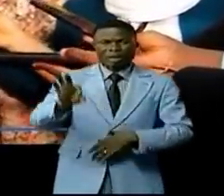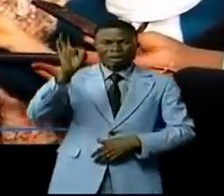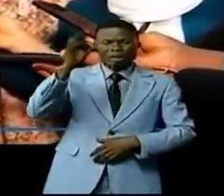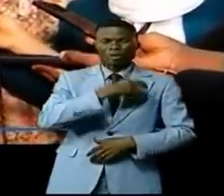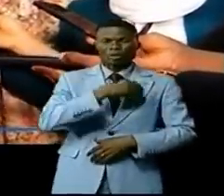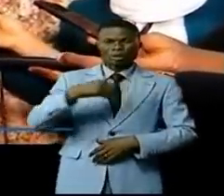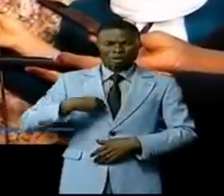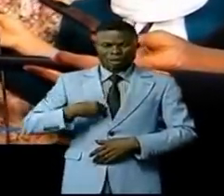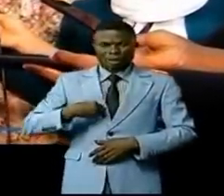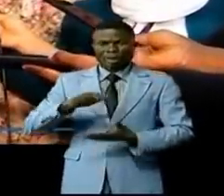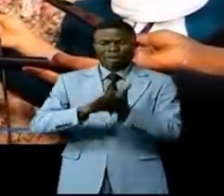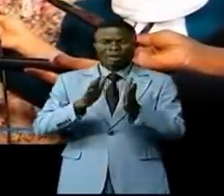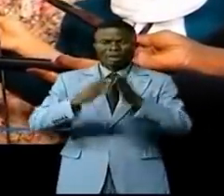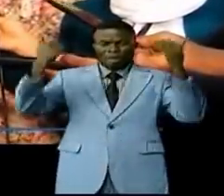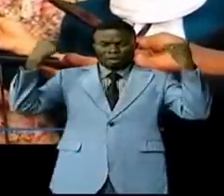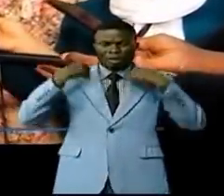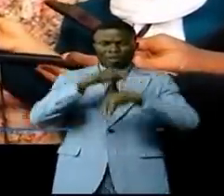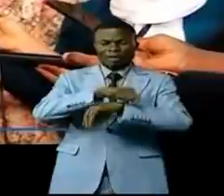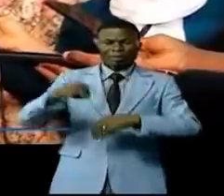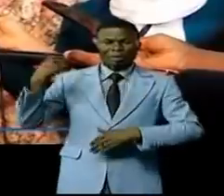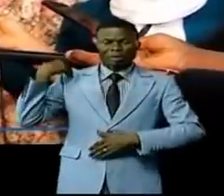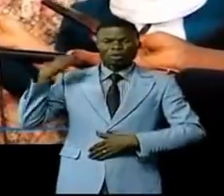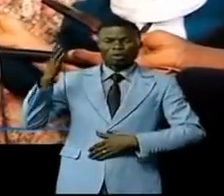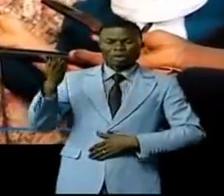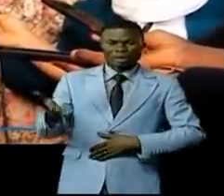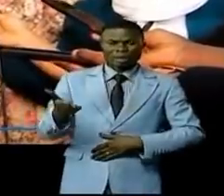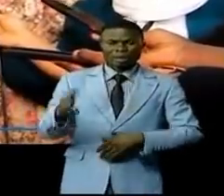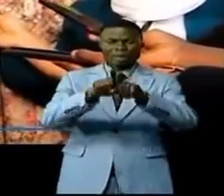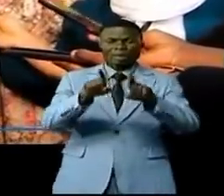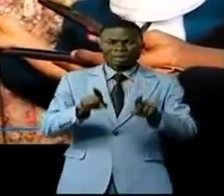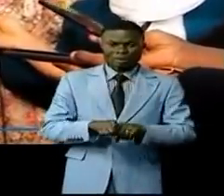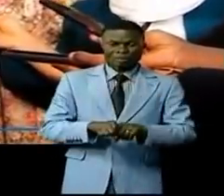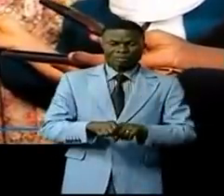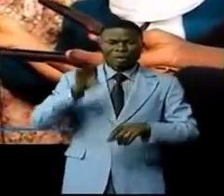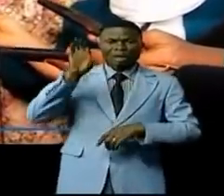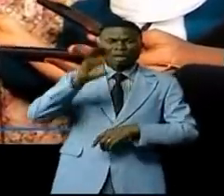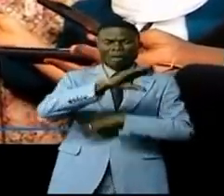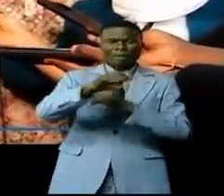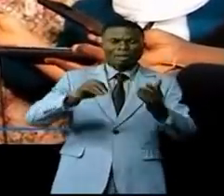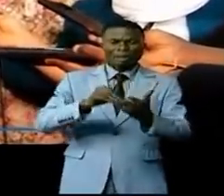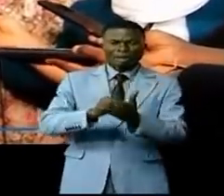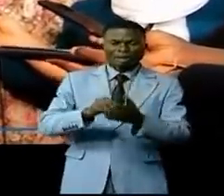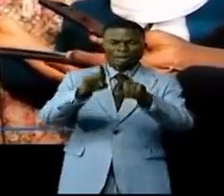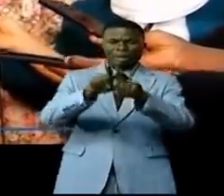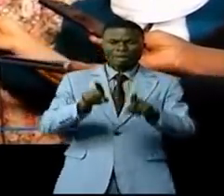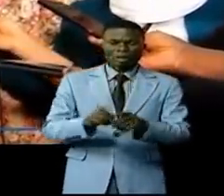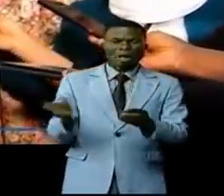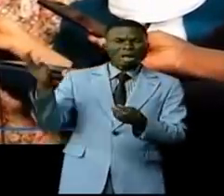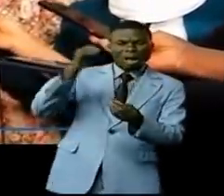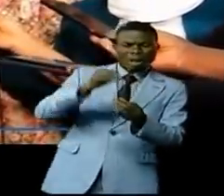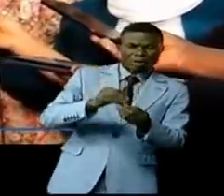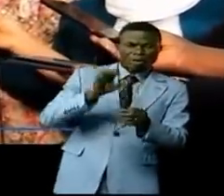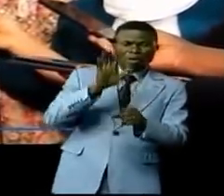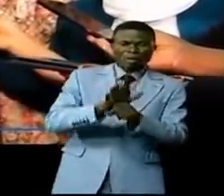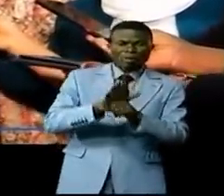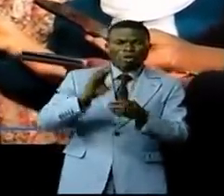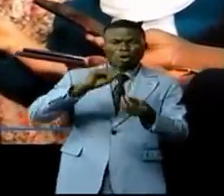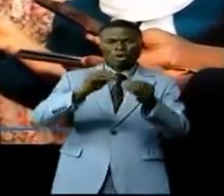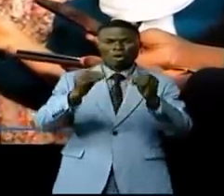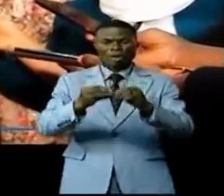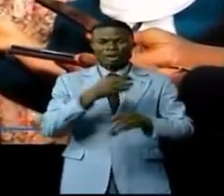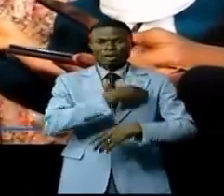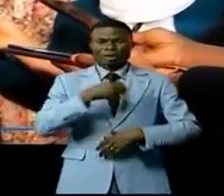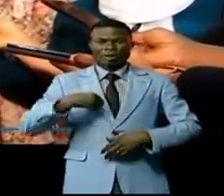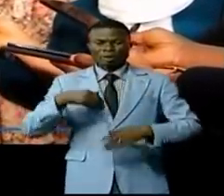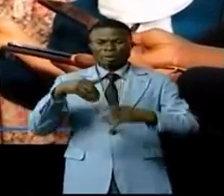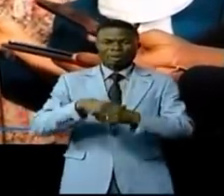femmes à la tête des institutions à l'exemple de la Banque centrale, l'augmentation des nombres des femmes